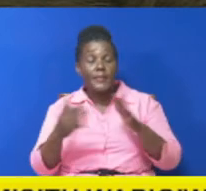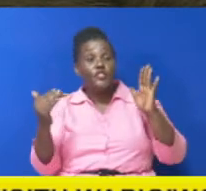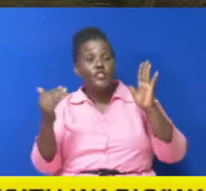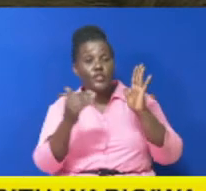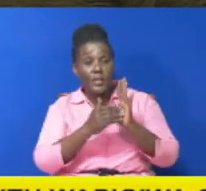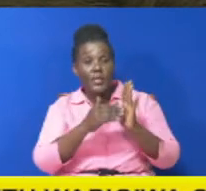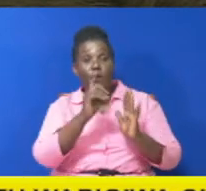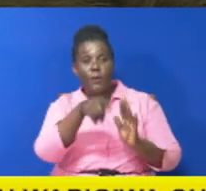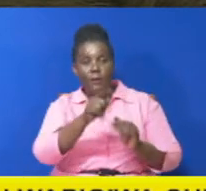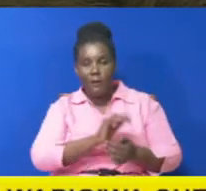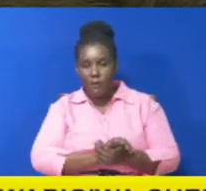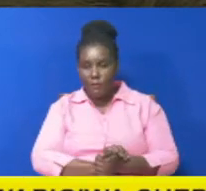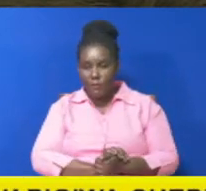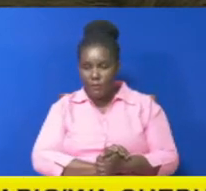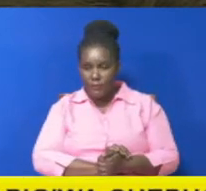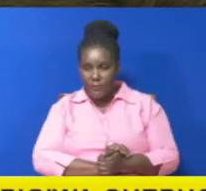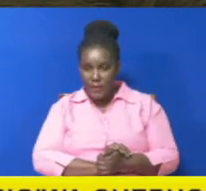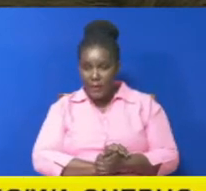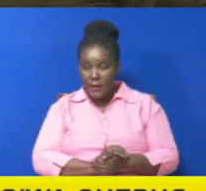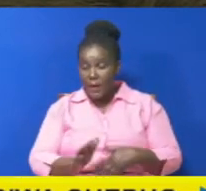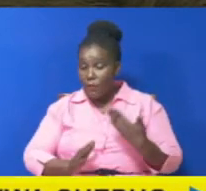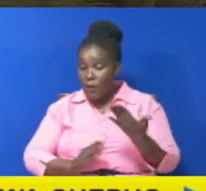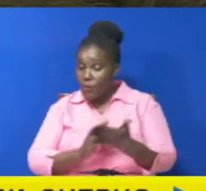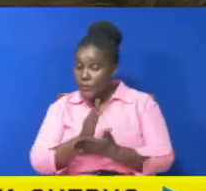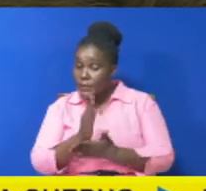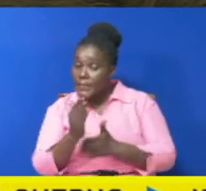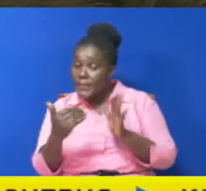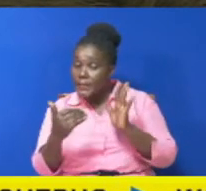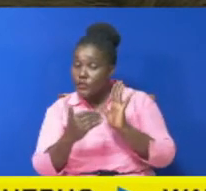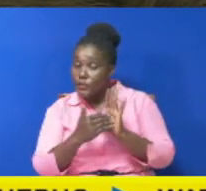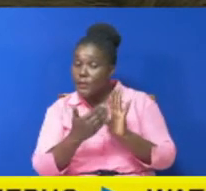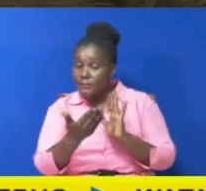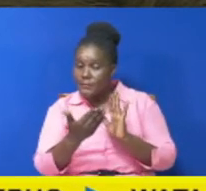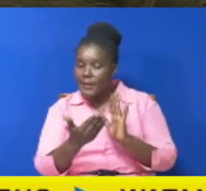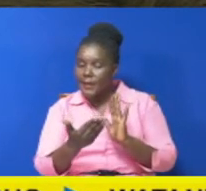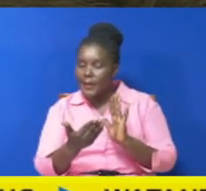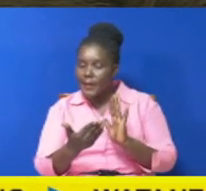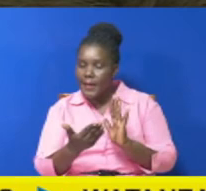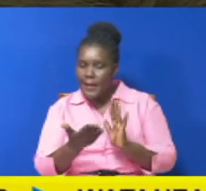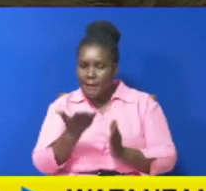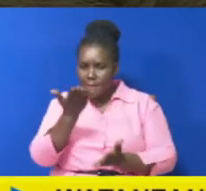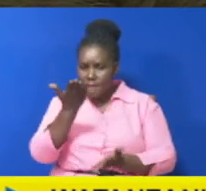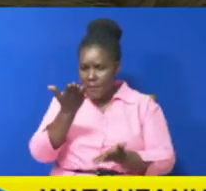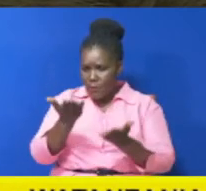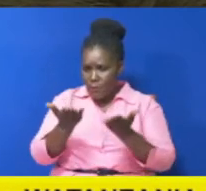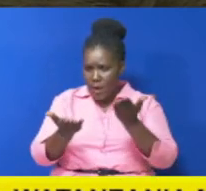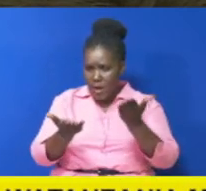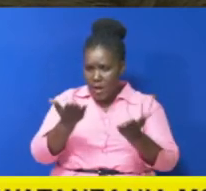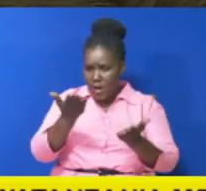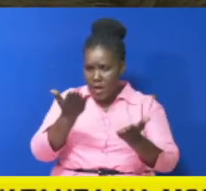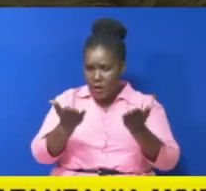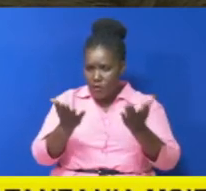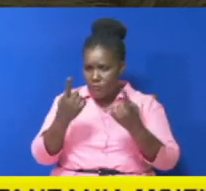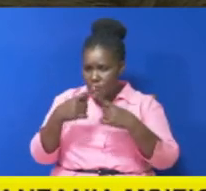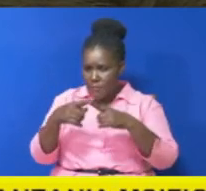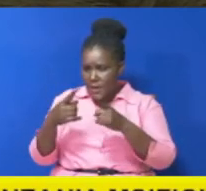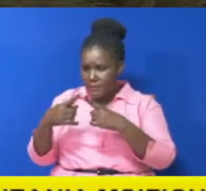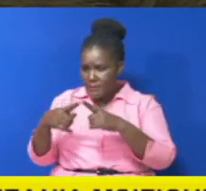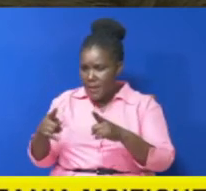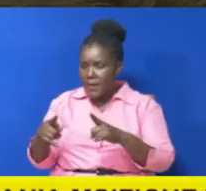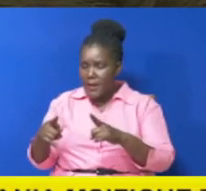Act ambayo kupitia hiyo sheria wameweka viwango vya kureti mataifa mbalimbali